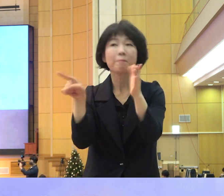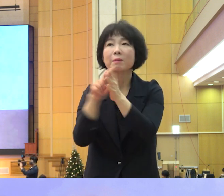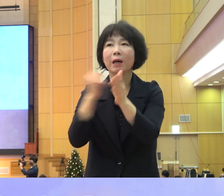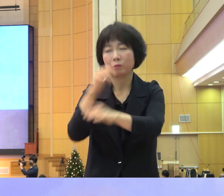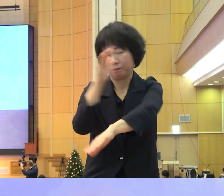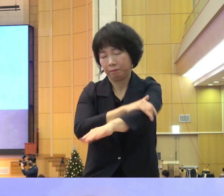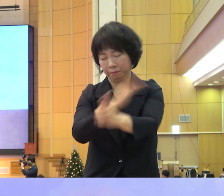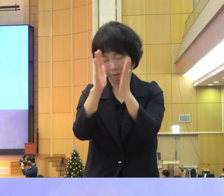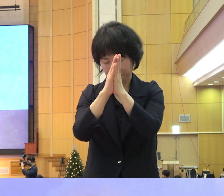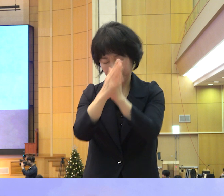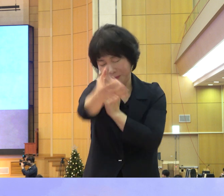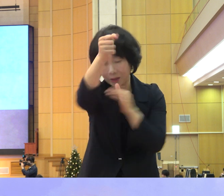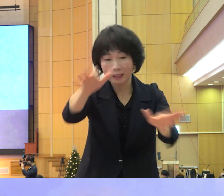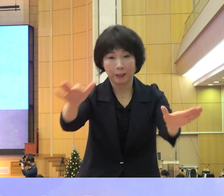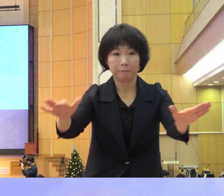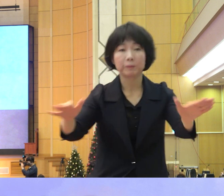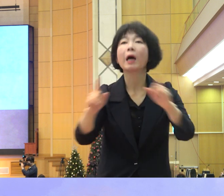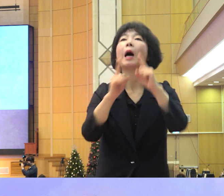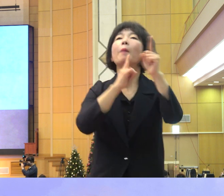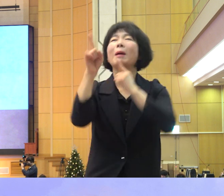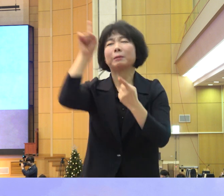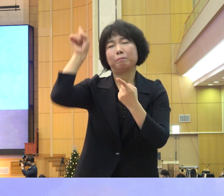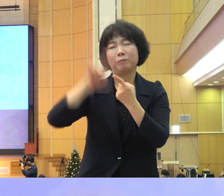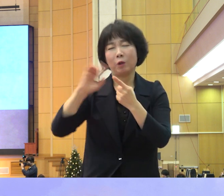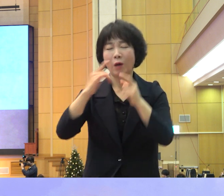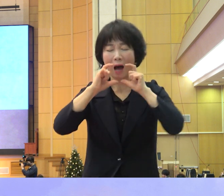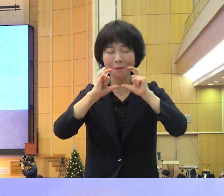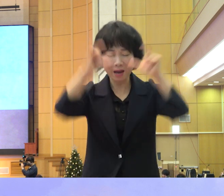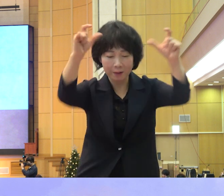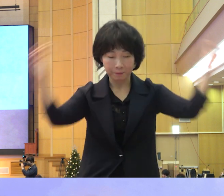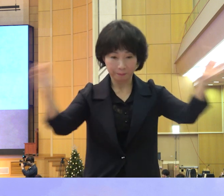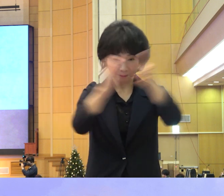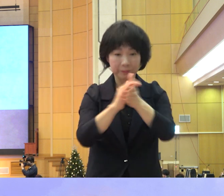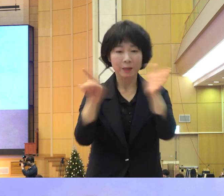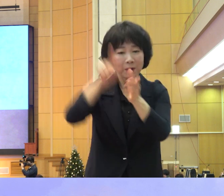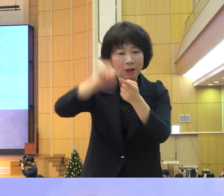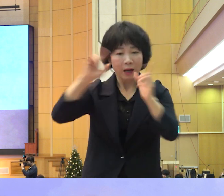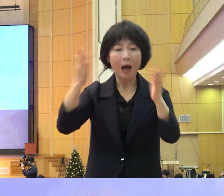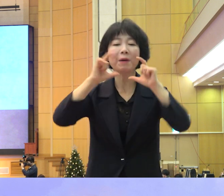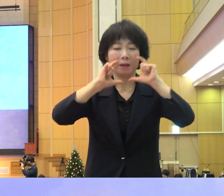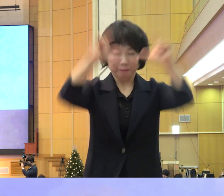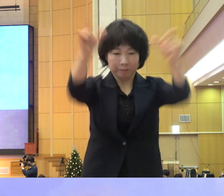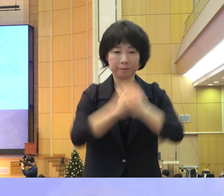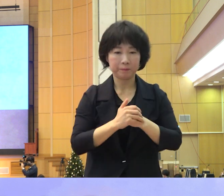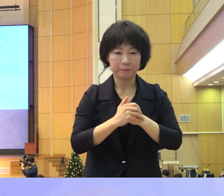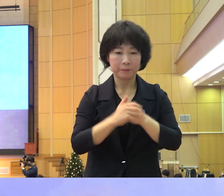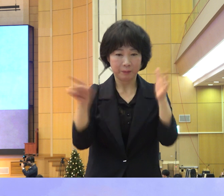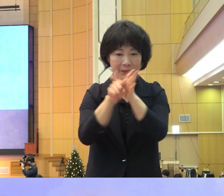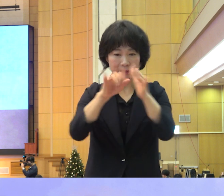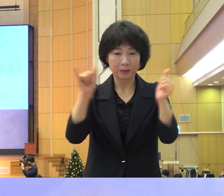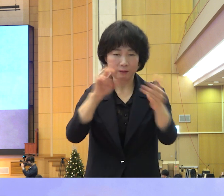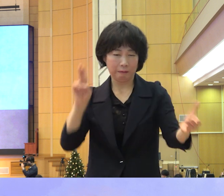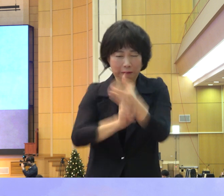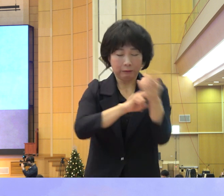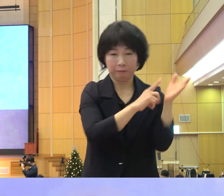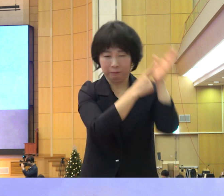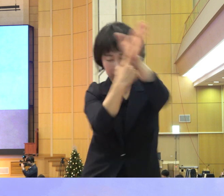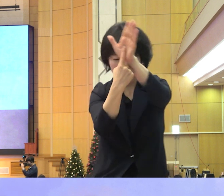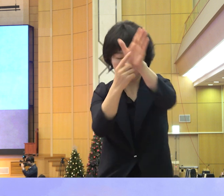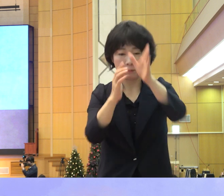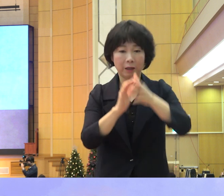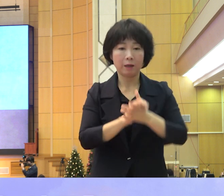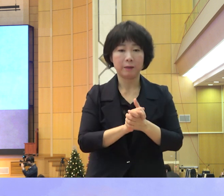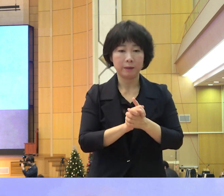손 얹어 싸우니 말씀대로 될지어다. 믿음대로 될지어다. 믿는 자에게 능치마담이